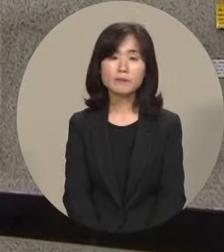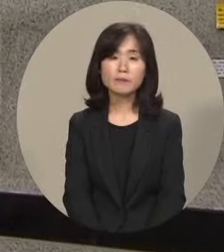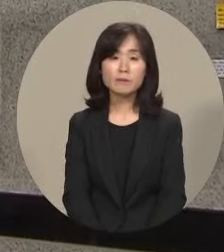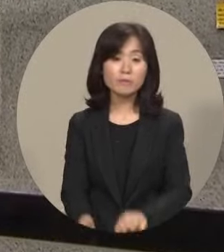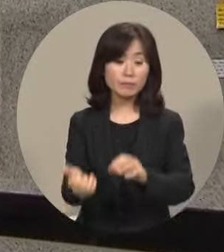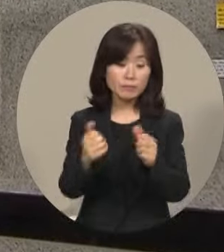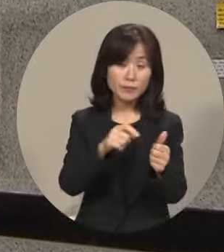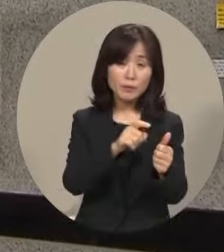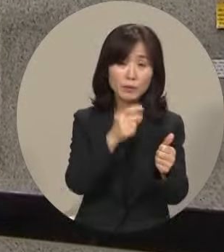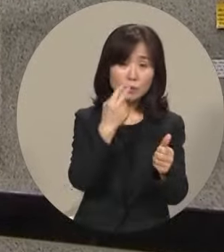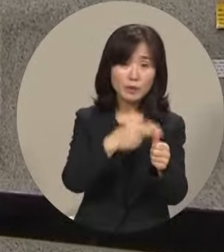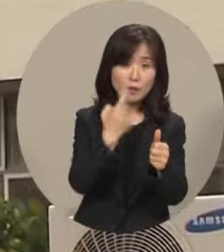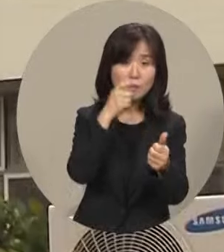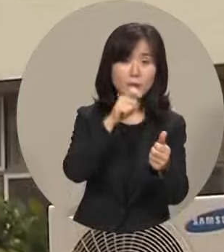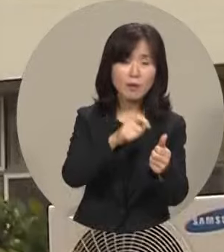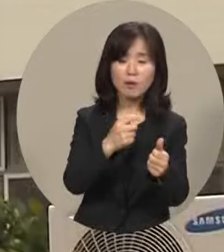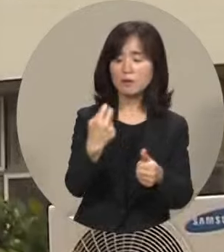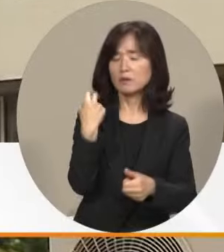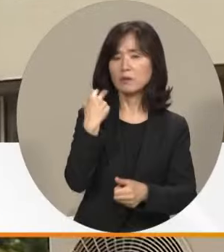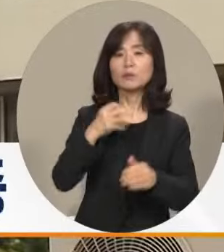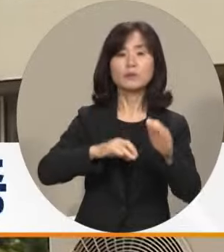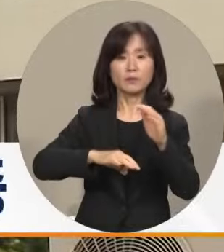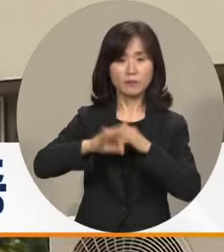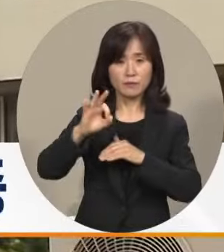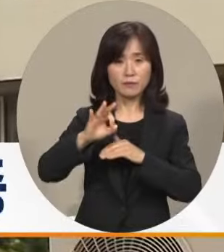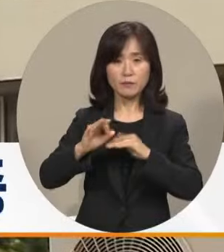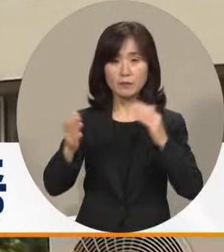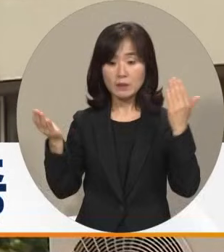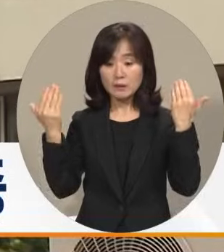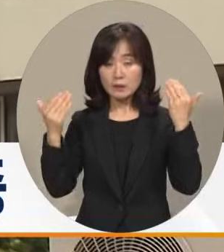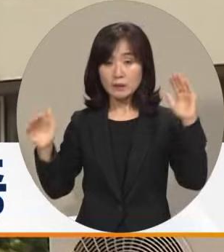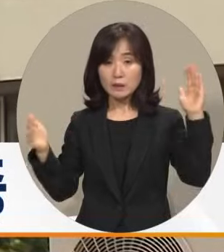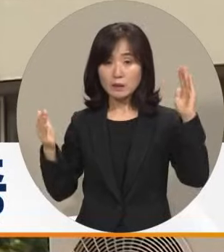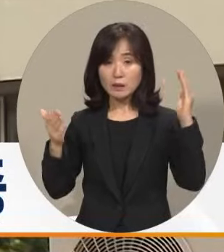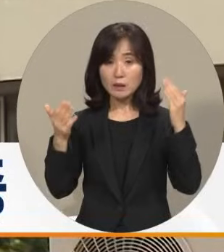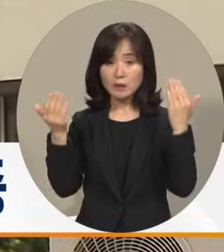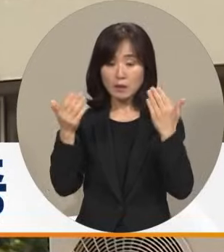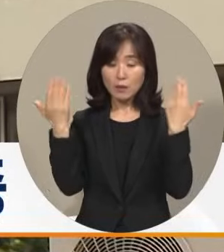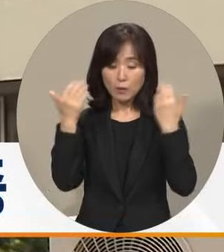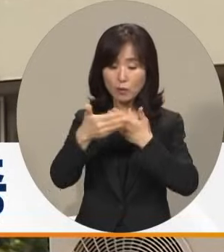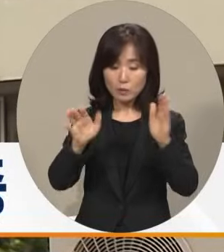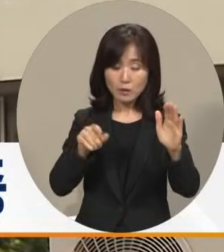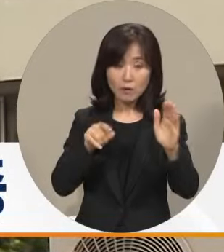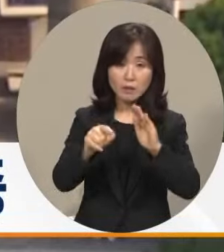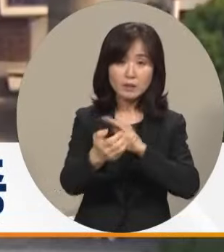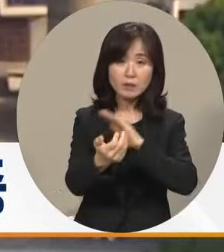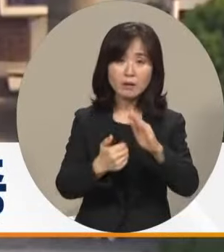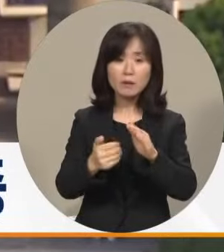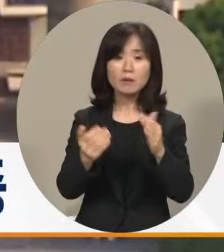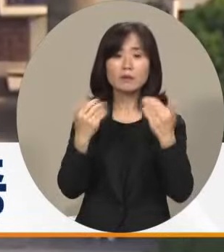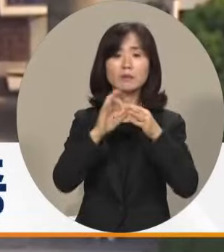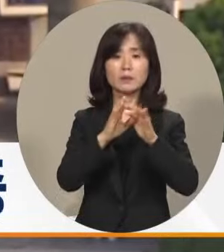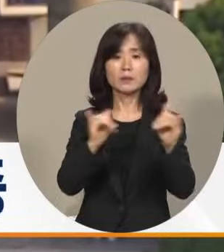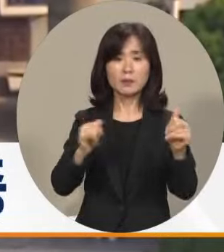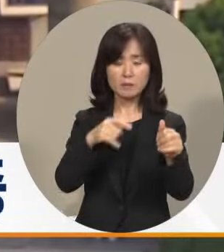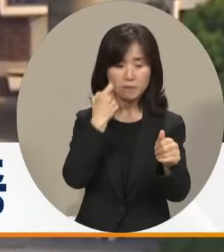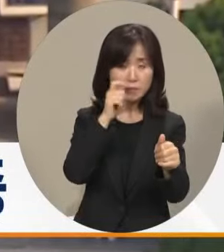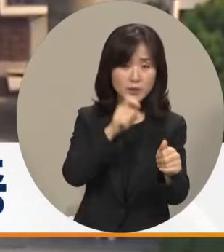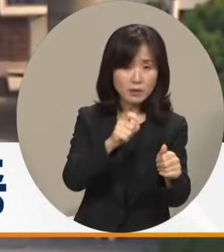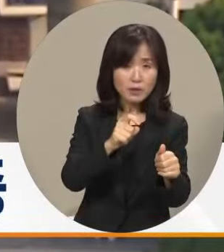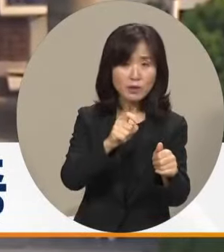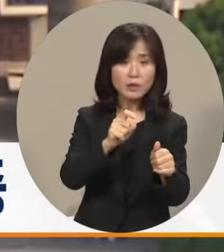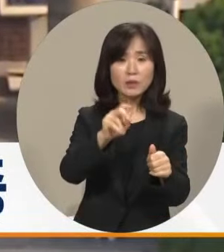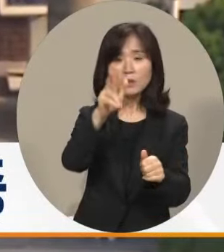숨진 교사가 발견된 건 그제 오전입니다. 학생들이 교실에 들어오기 전 학교 관계자가 먼저 발견해 경찰에 신고한